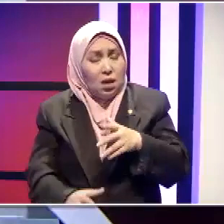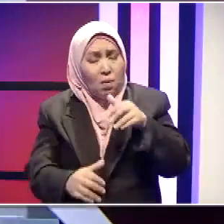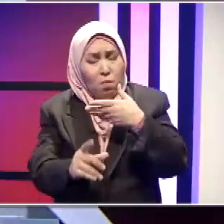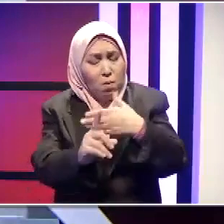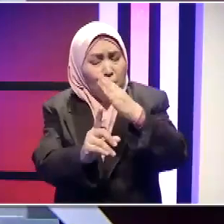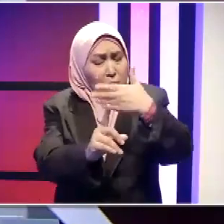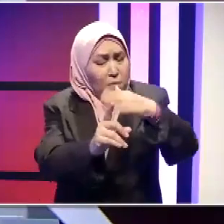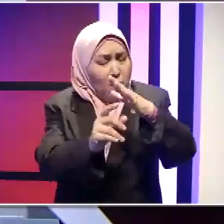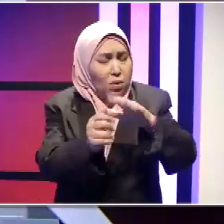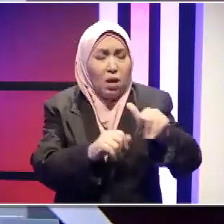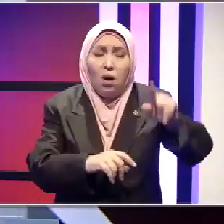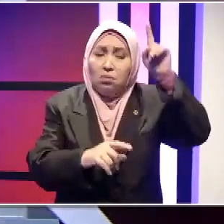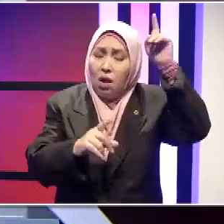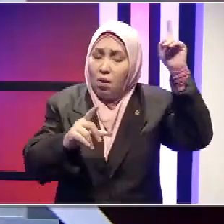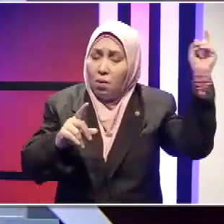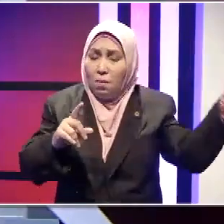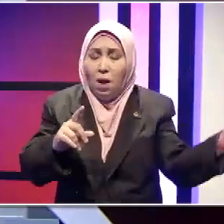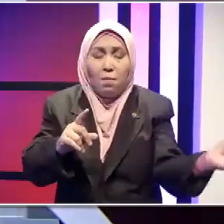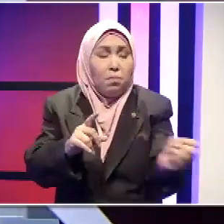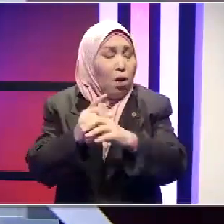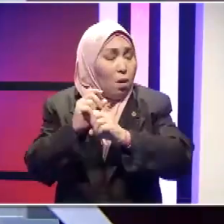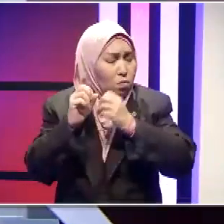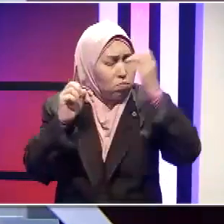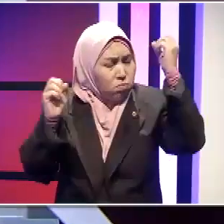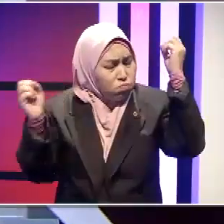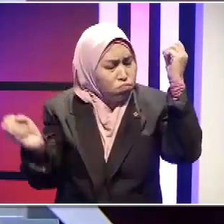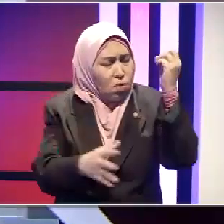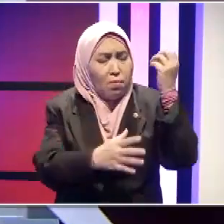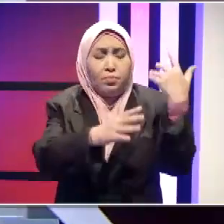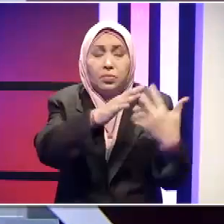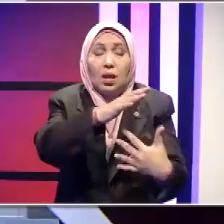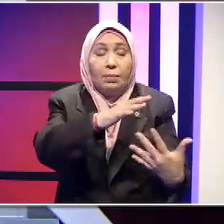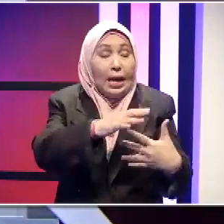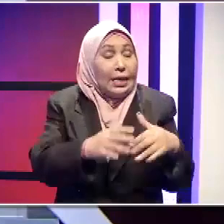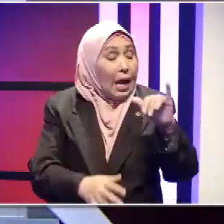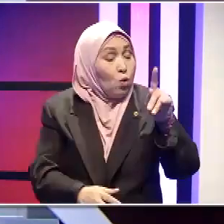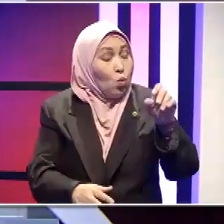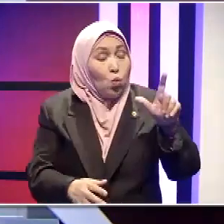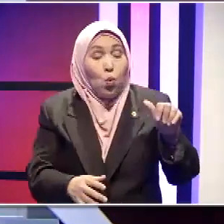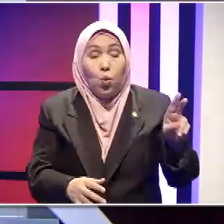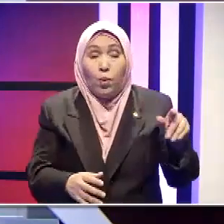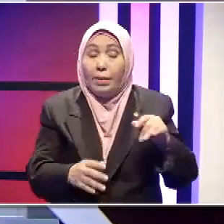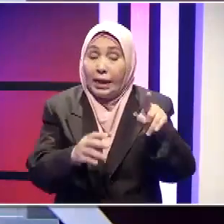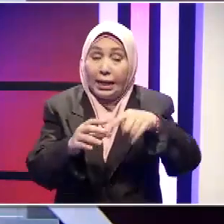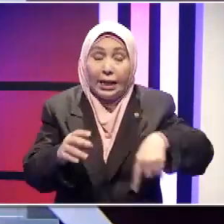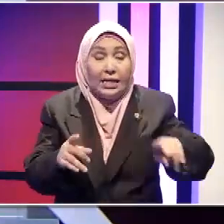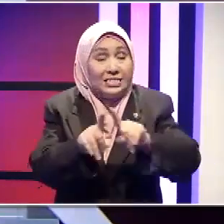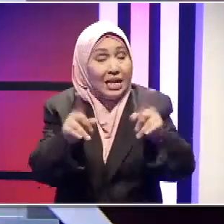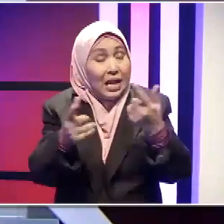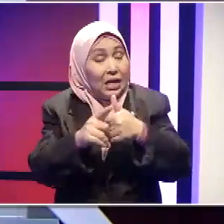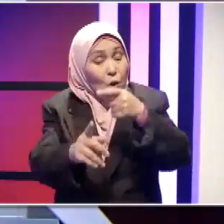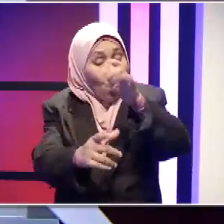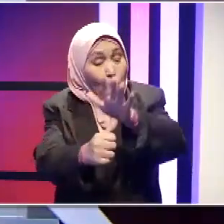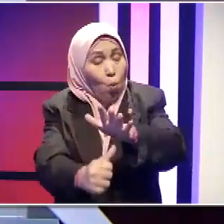oleh Allah SWT taala ke azab yang amat memberikan yaquuluuna yaitu mereka ini selain DPR kutuk